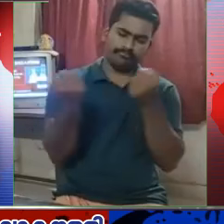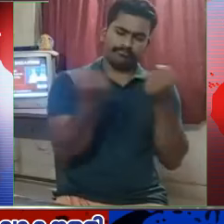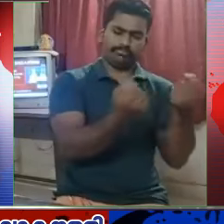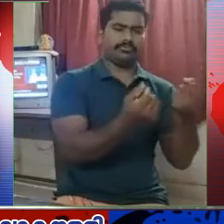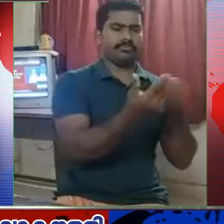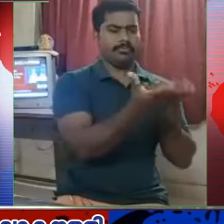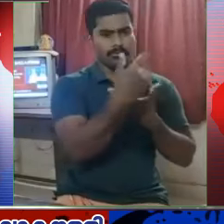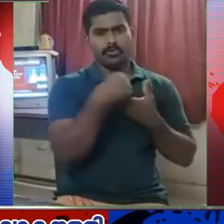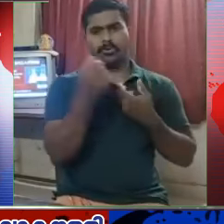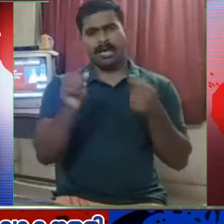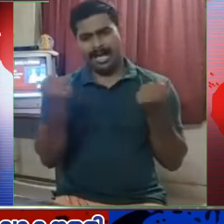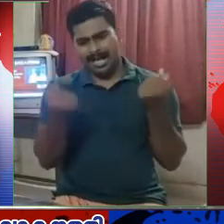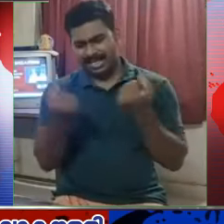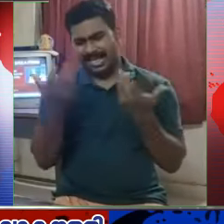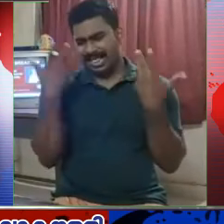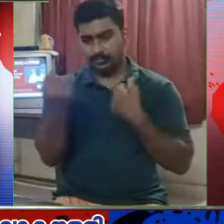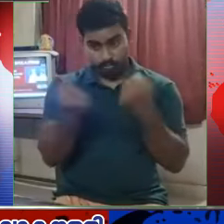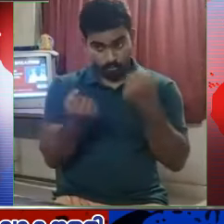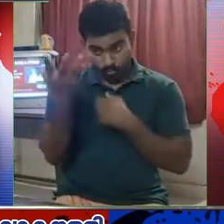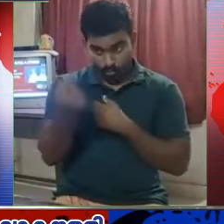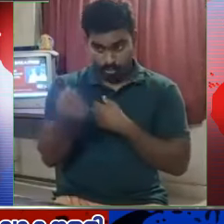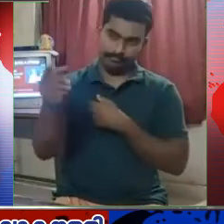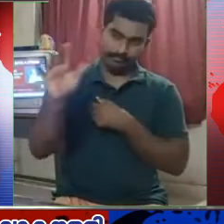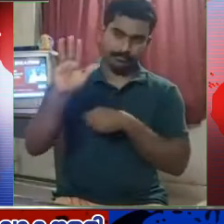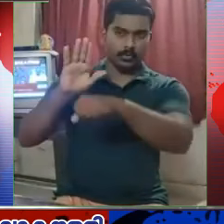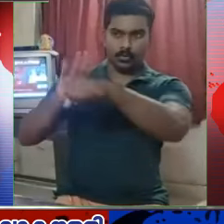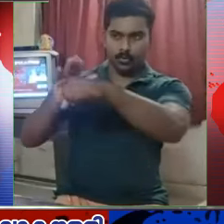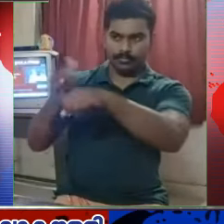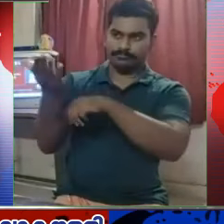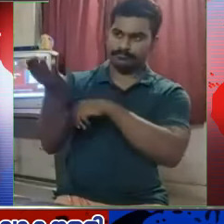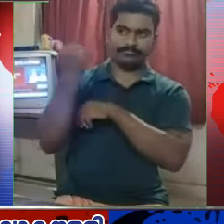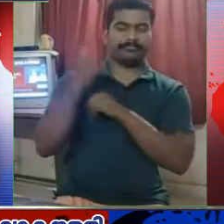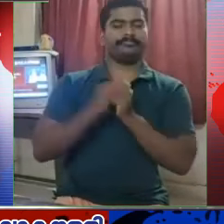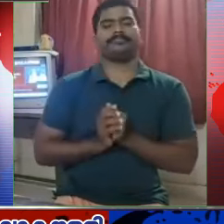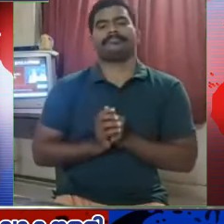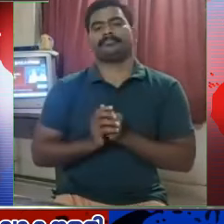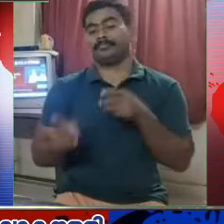കോവിഡ് പ്രതിരോധവുമായി ബന്ധപ്പെട്ട കാര്യങ്ങൾക്ക് ഉപയോഗിക്കുന്നതിനായി